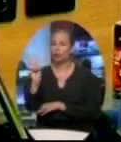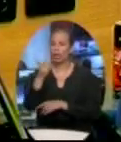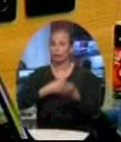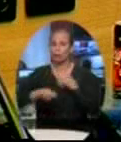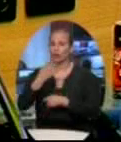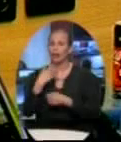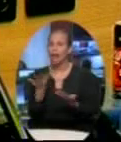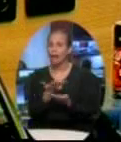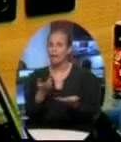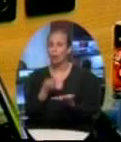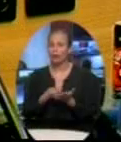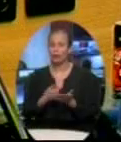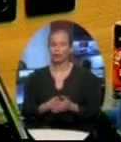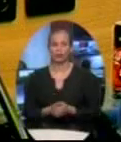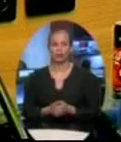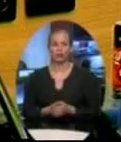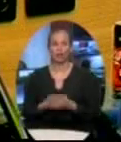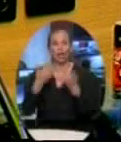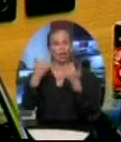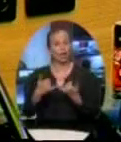יושב ראש המפלגה שלך, אבי גבאי,